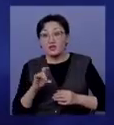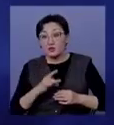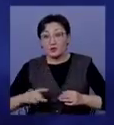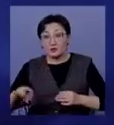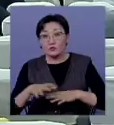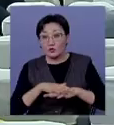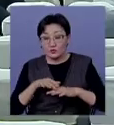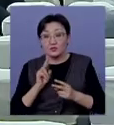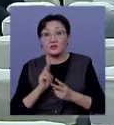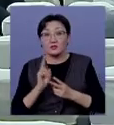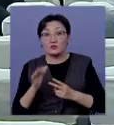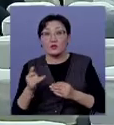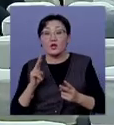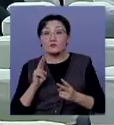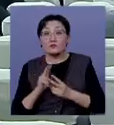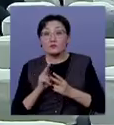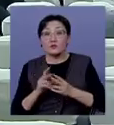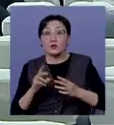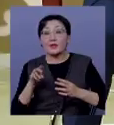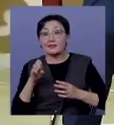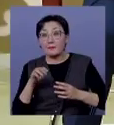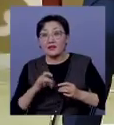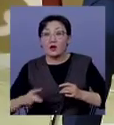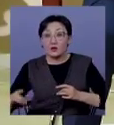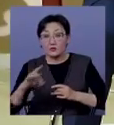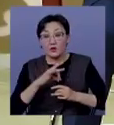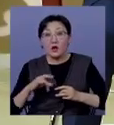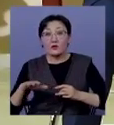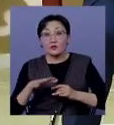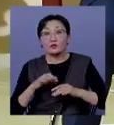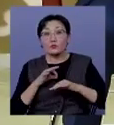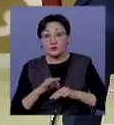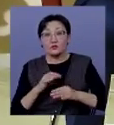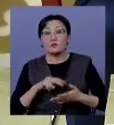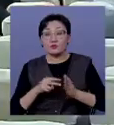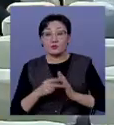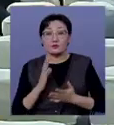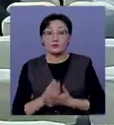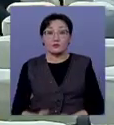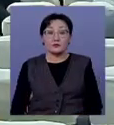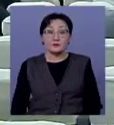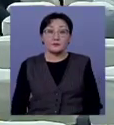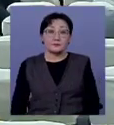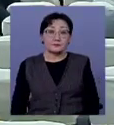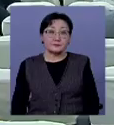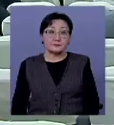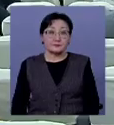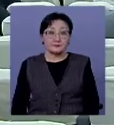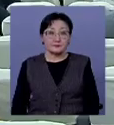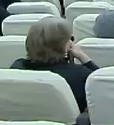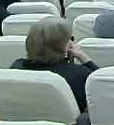ауданы тұрғындарымен кездеседі. Жүздесу Кемел ықшам ауданында өтеді деп жоспарланып отыр. Жадыра Омаржан, Арсен Сандыбаев, Алматы телеарнасы.